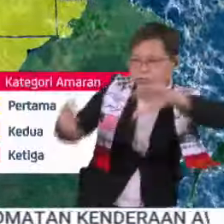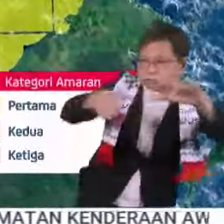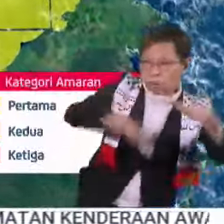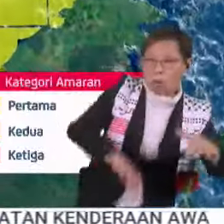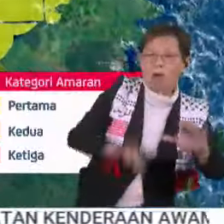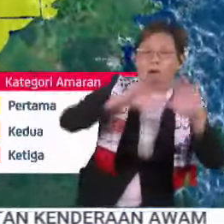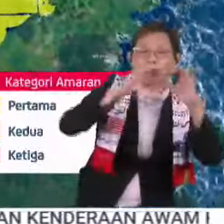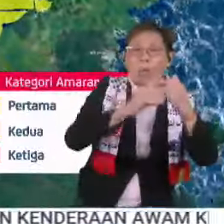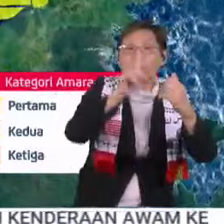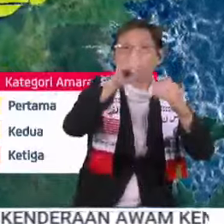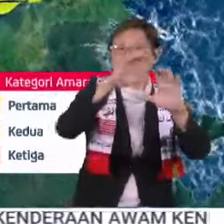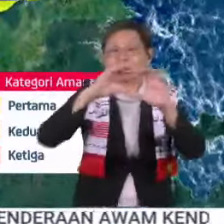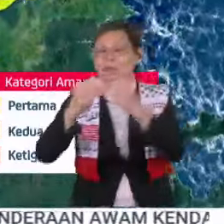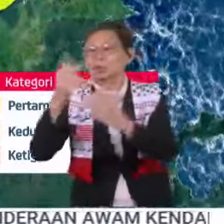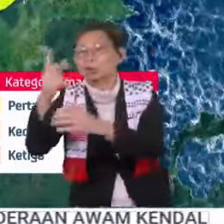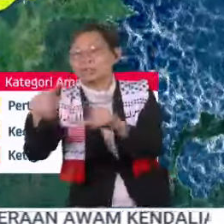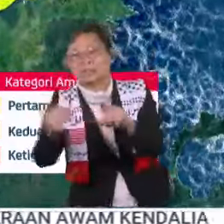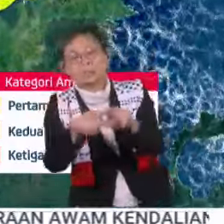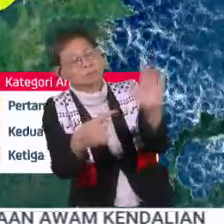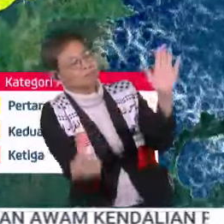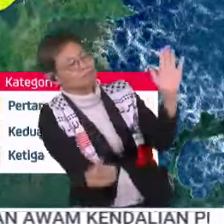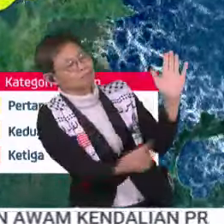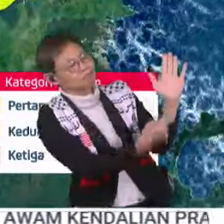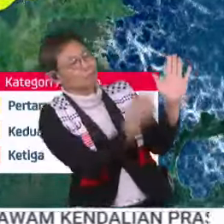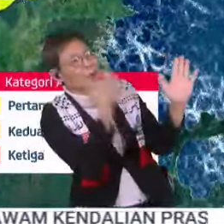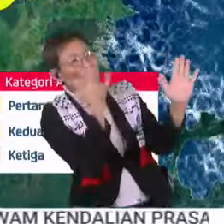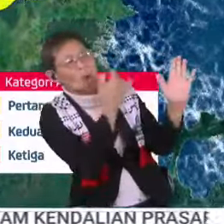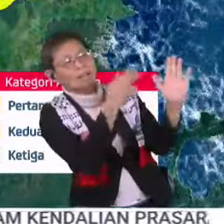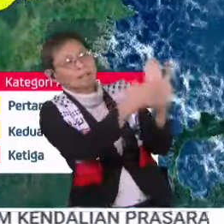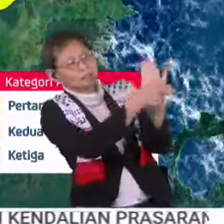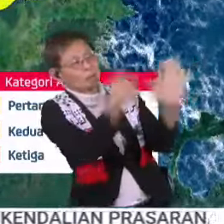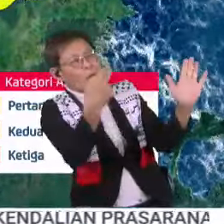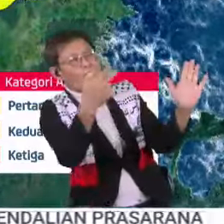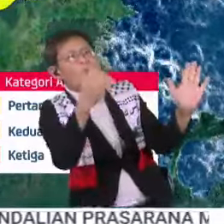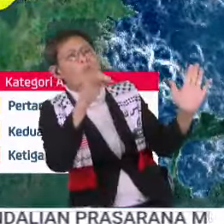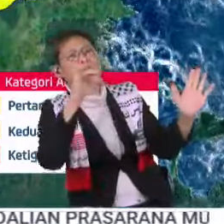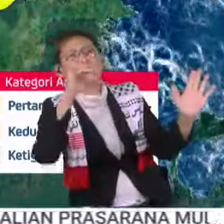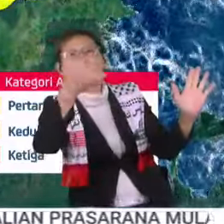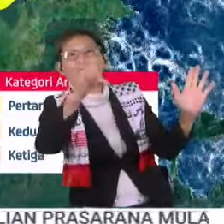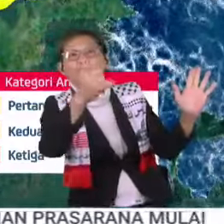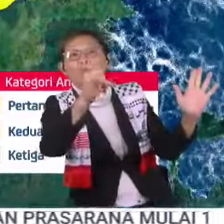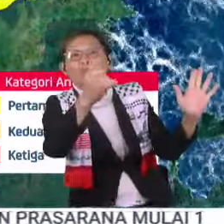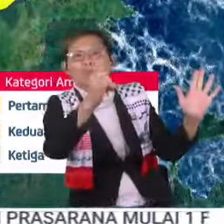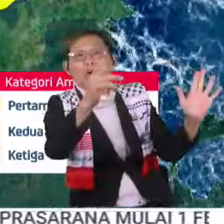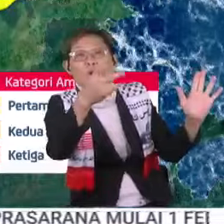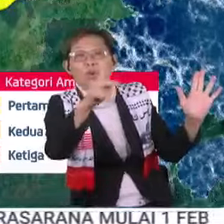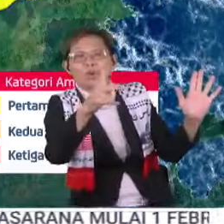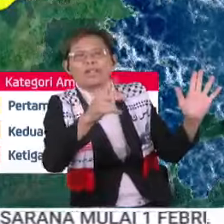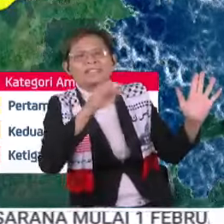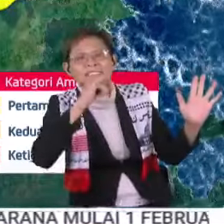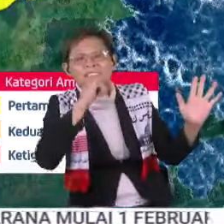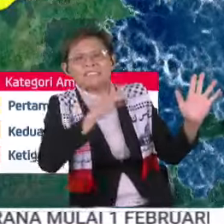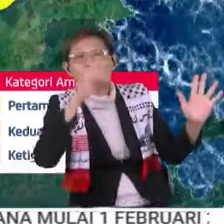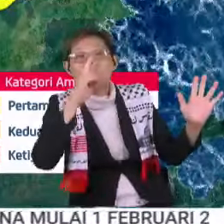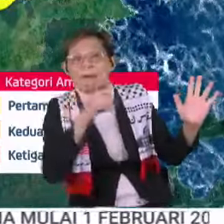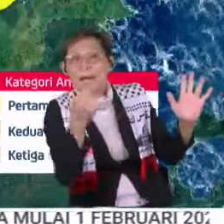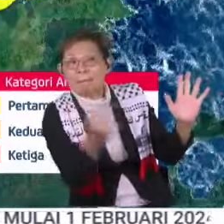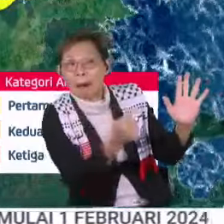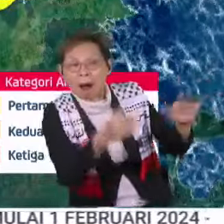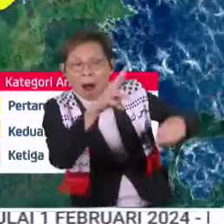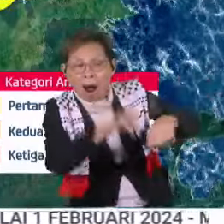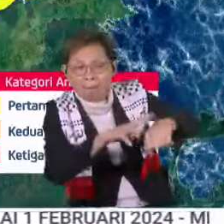pertama, kedua dan ketiga seperti yang ditandakan dengan warna kuning, jingga dan juga merah ini. Dan amaran ini akan